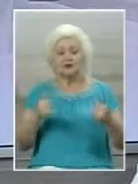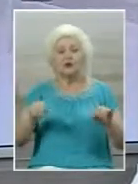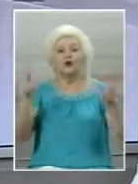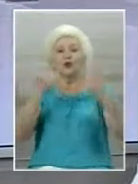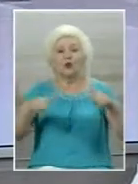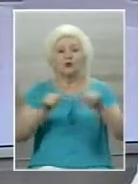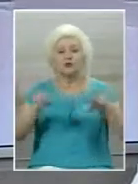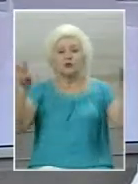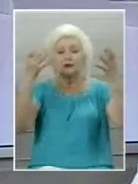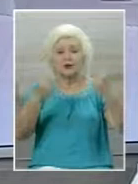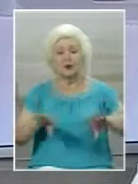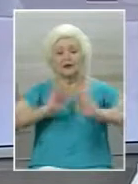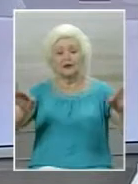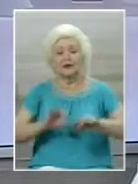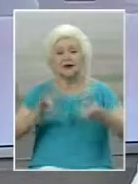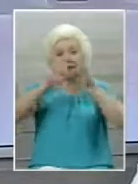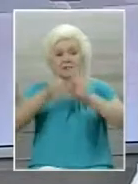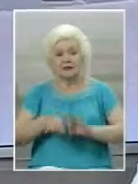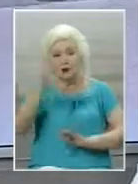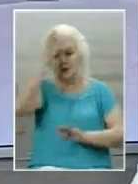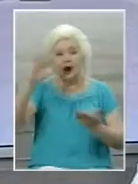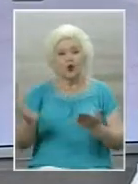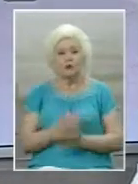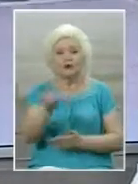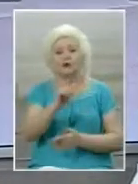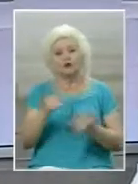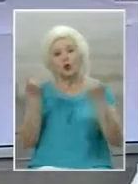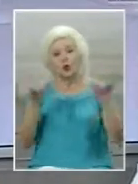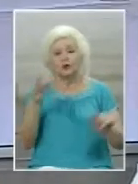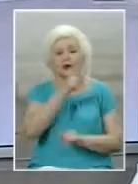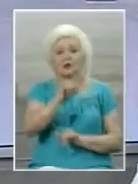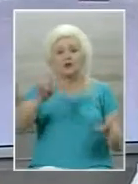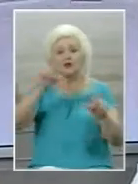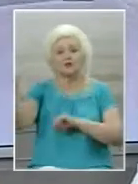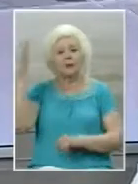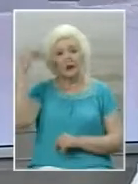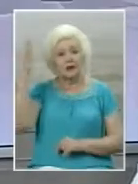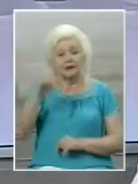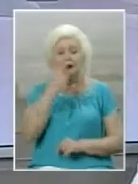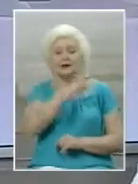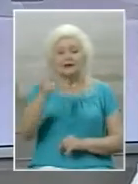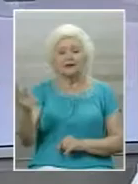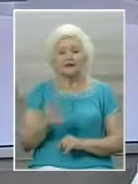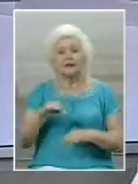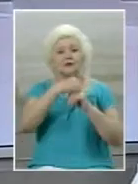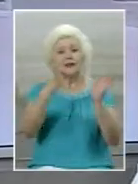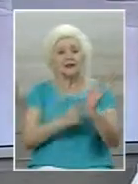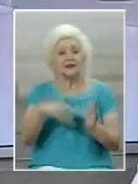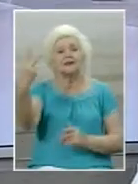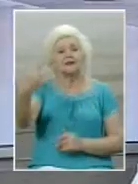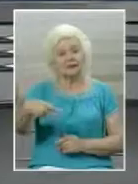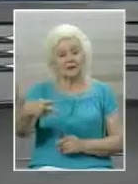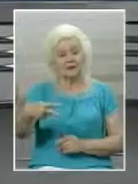вони розкажуть детально про свої наукові винаходи і про те, що вразило під час поїздки у Штати. Дивіться о